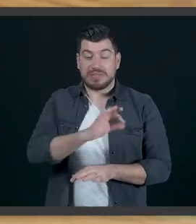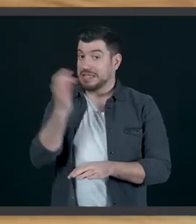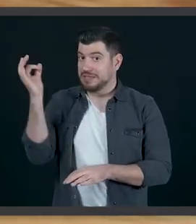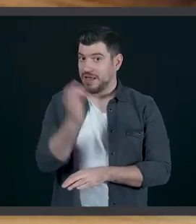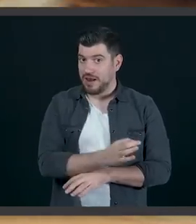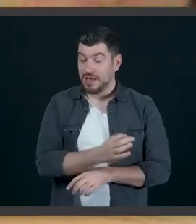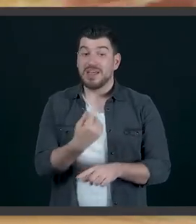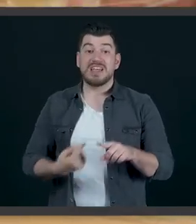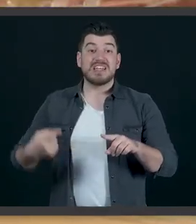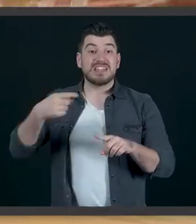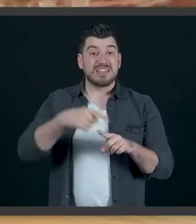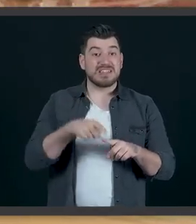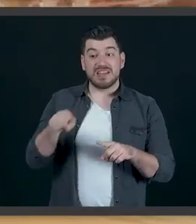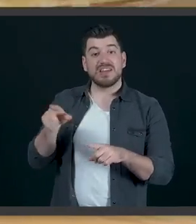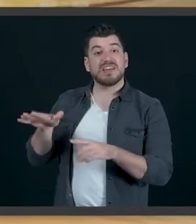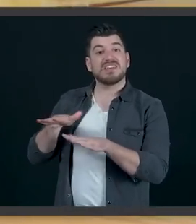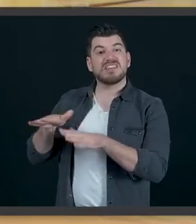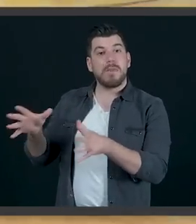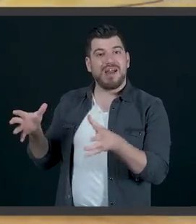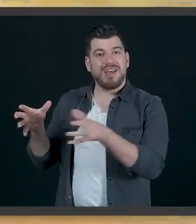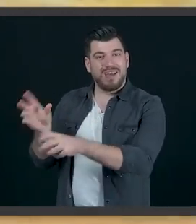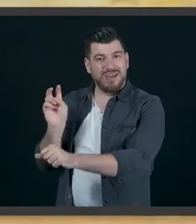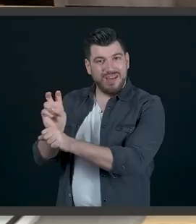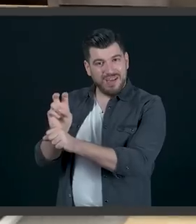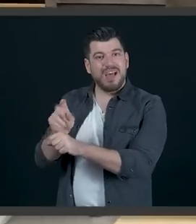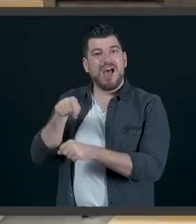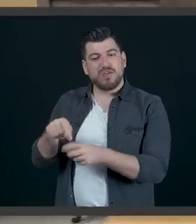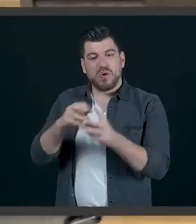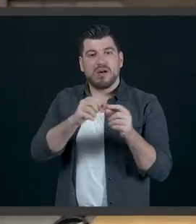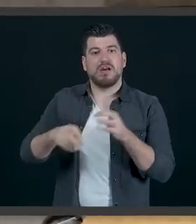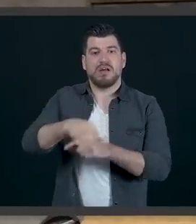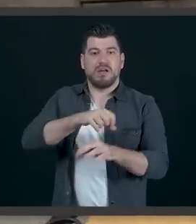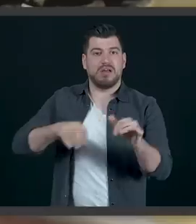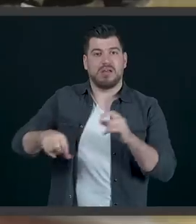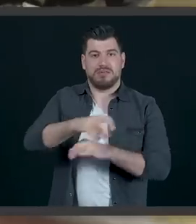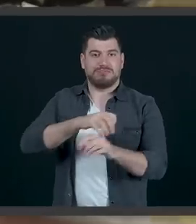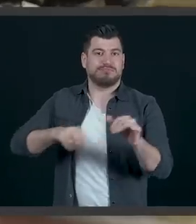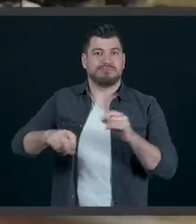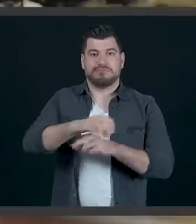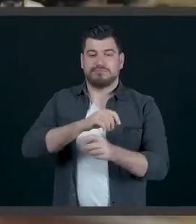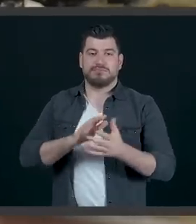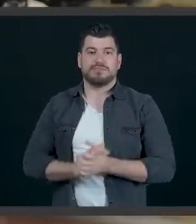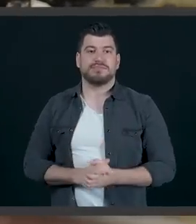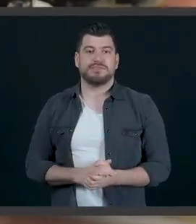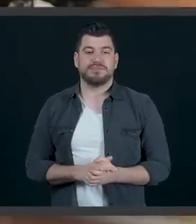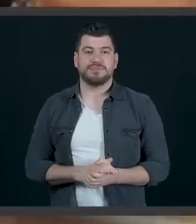Τέλεια. Και το άλλο μισό ζυμάρι που έμεινε θέλω να πάρετε και να τρίψετε από πάνω. Κοιτάξτε εδώ.